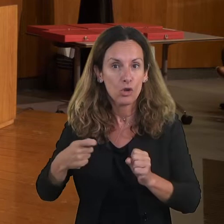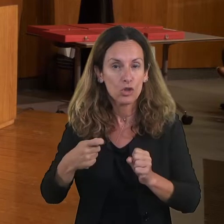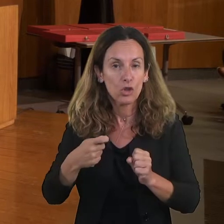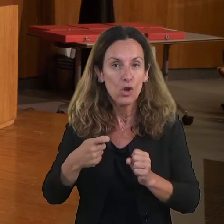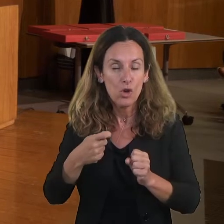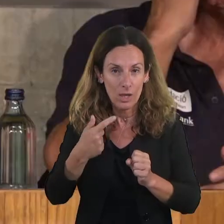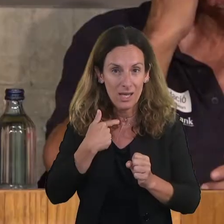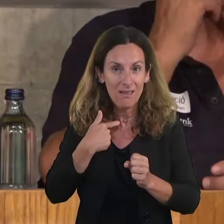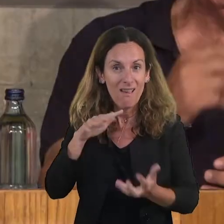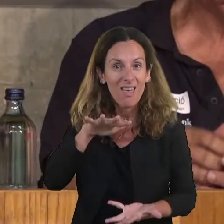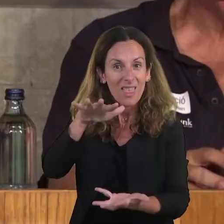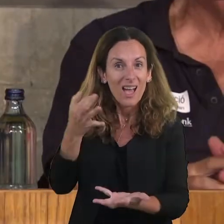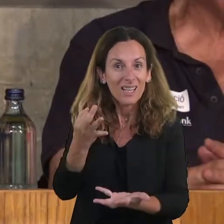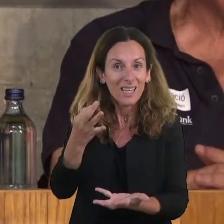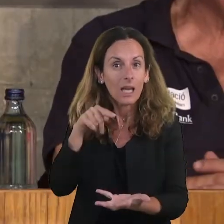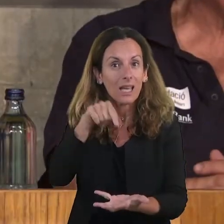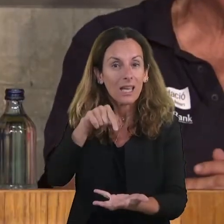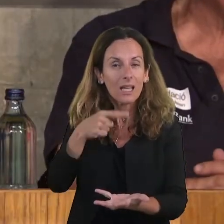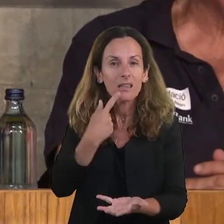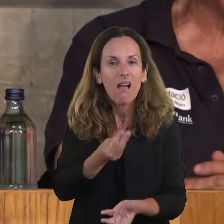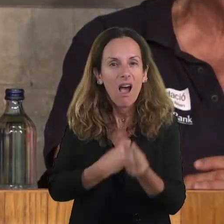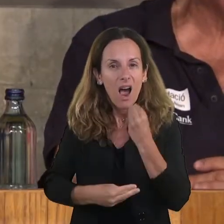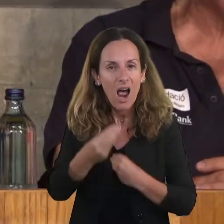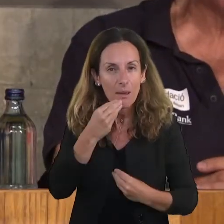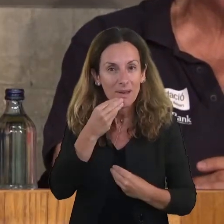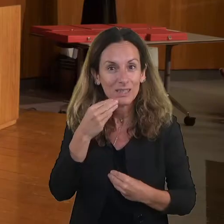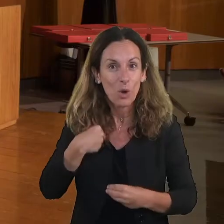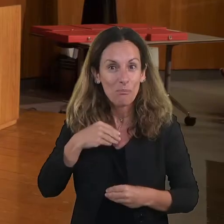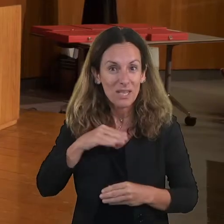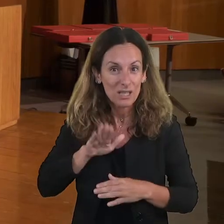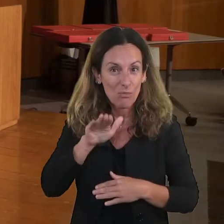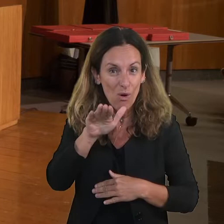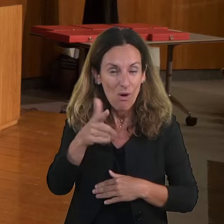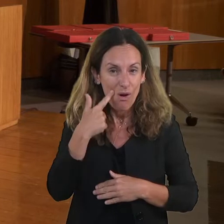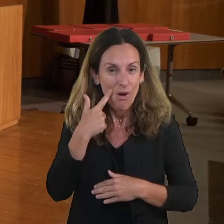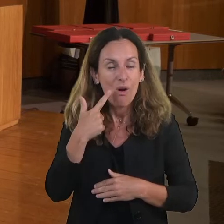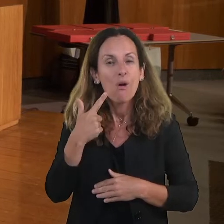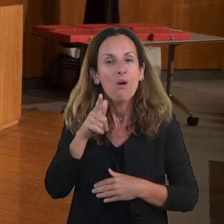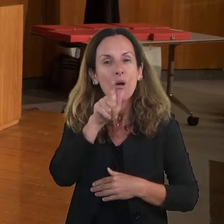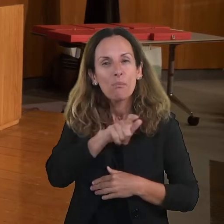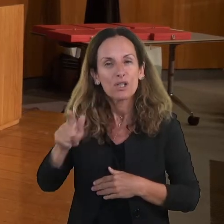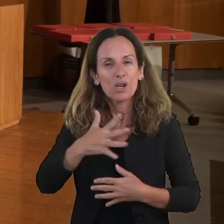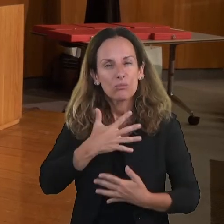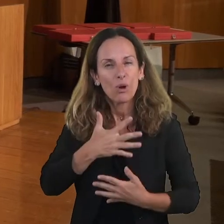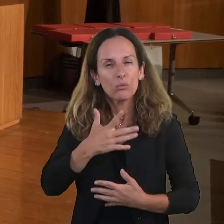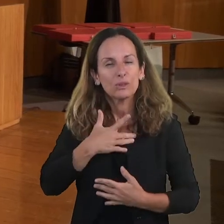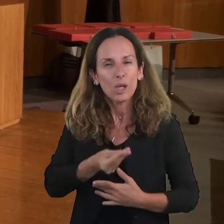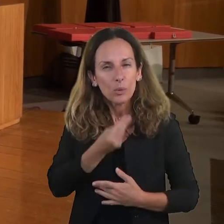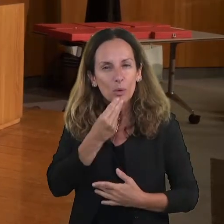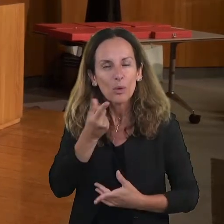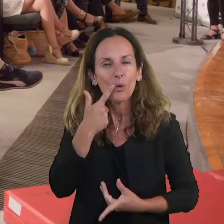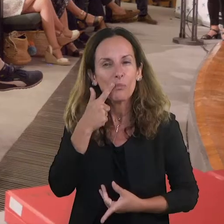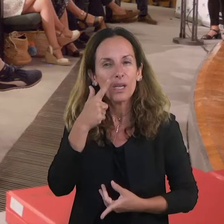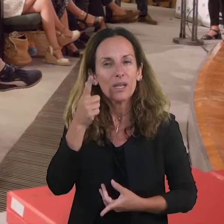perquè també se col·labora en la necessitat que té la nostra societat i, per tant, tots els col·laboradors que hi són també se'ls ha